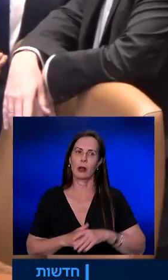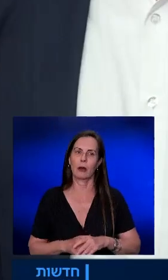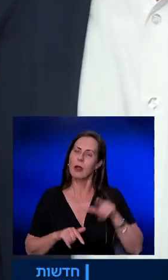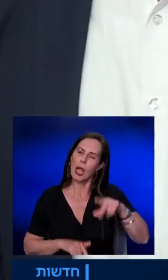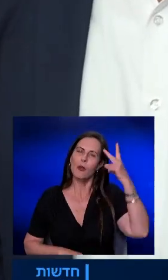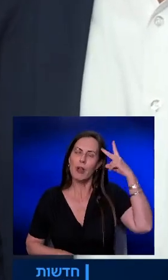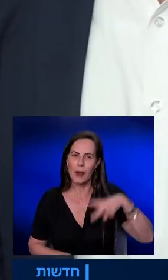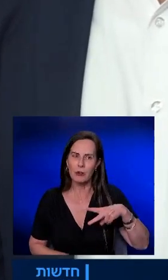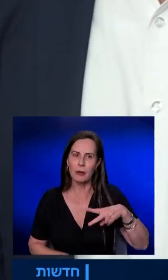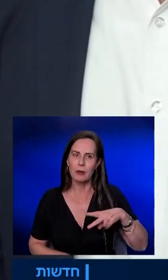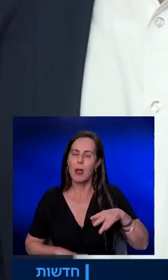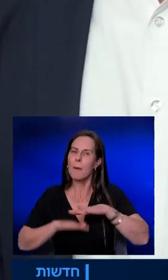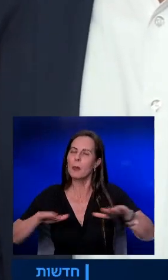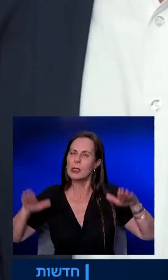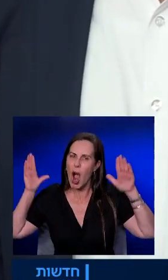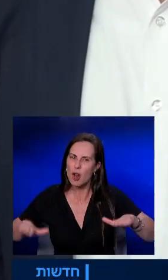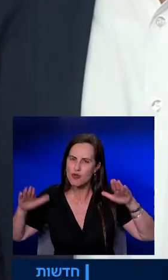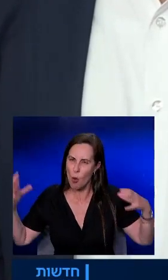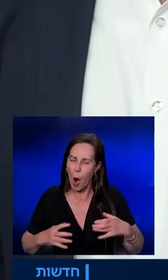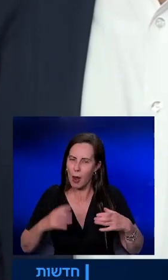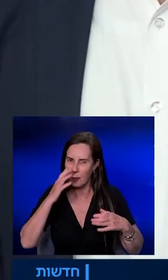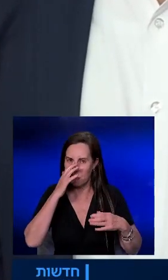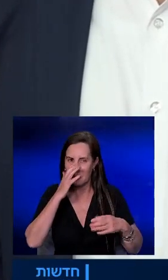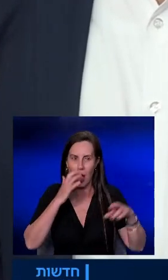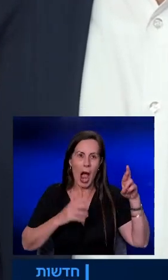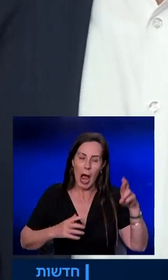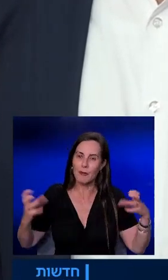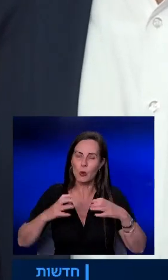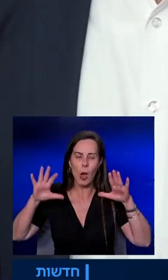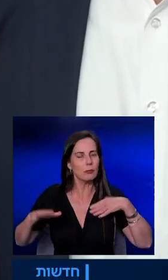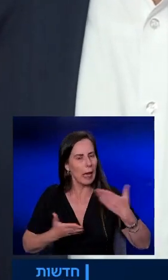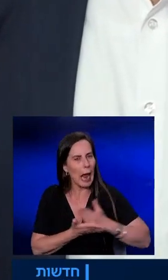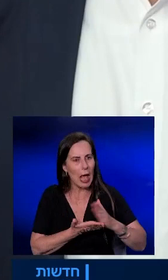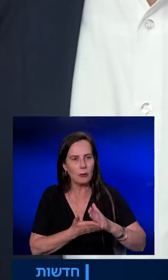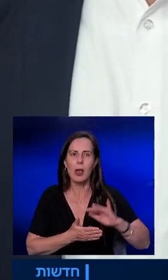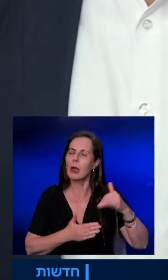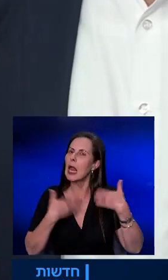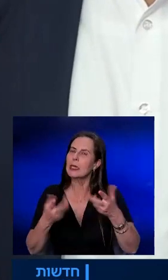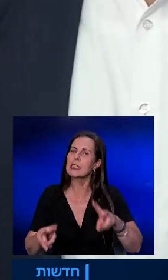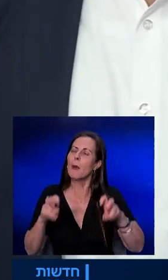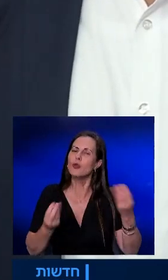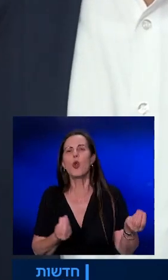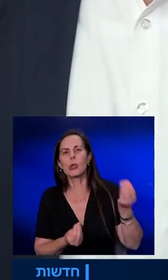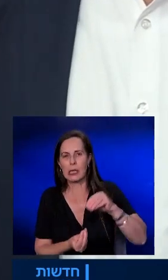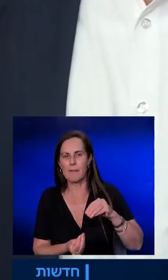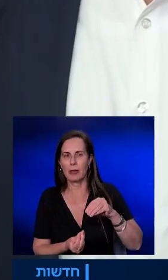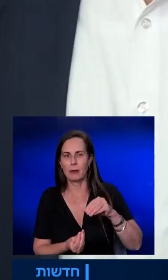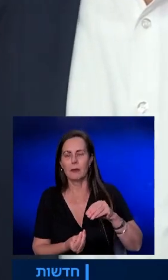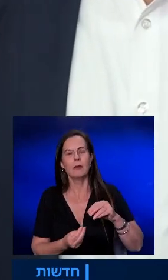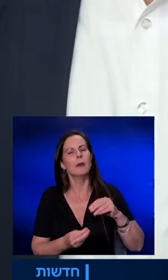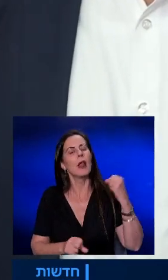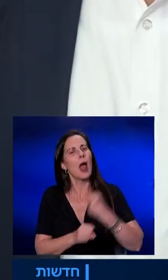למסקנה במועצת השורה של רע"ם והתנועה האסלאמית, כן לתת הזדמנות